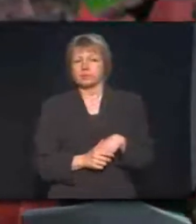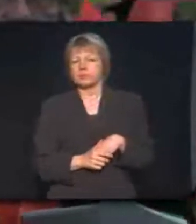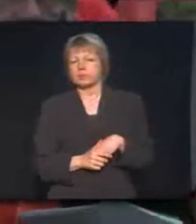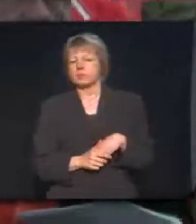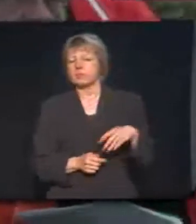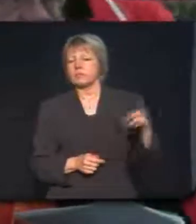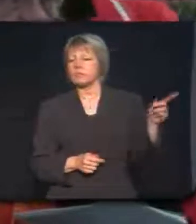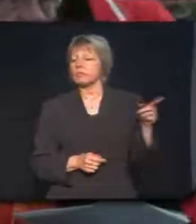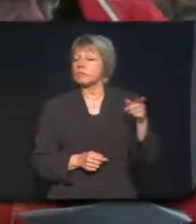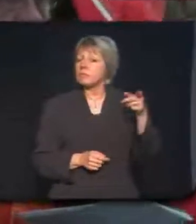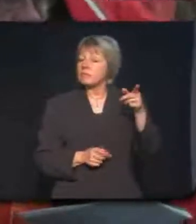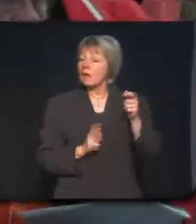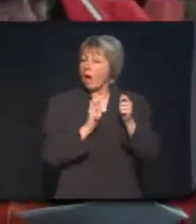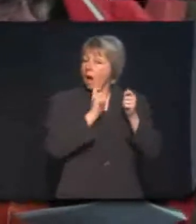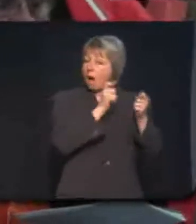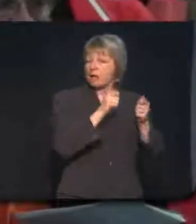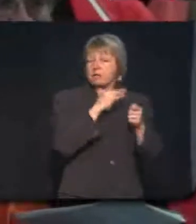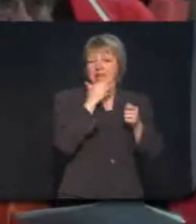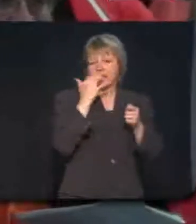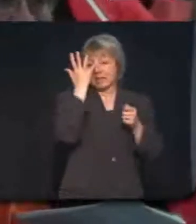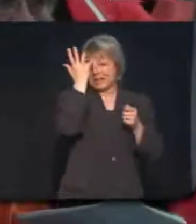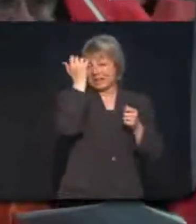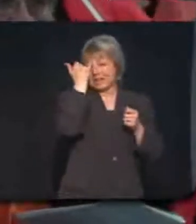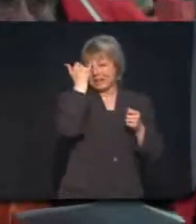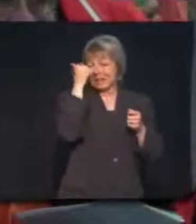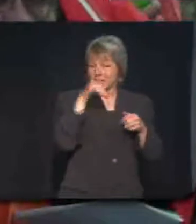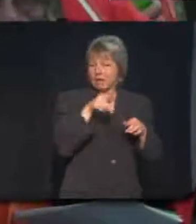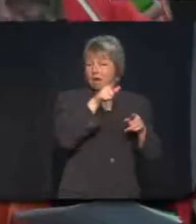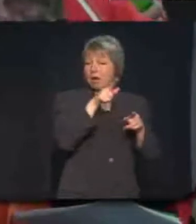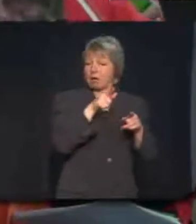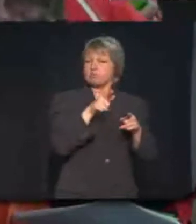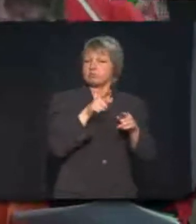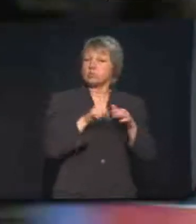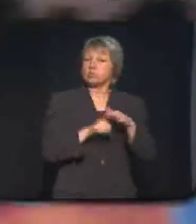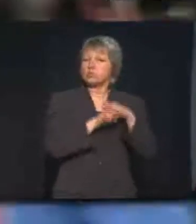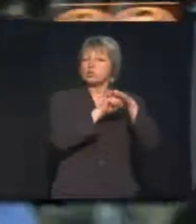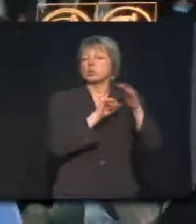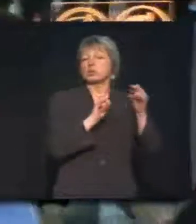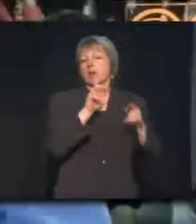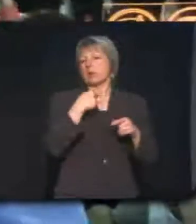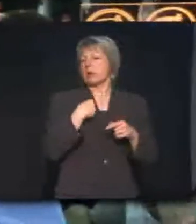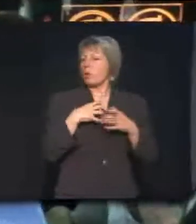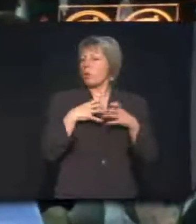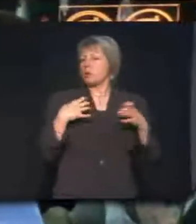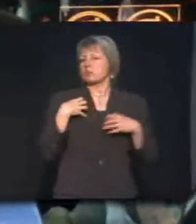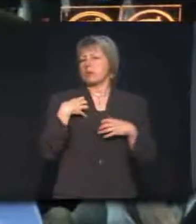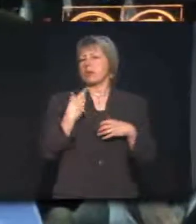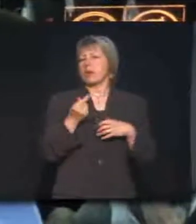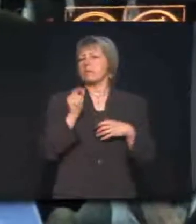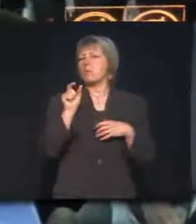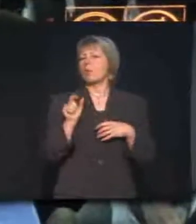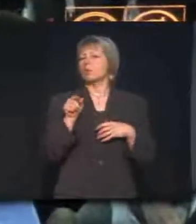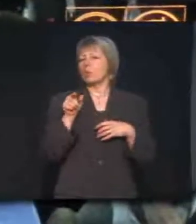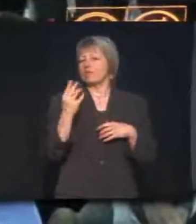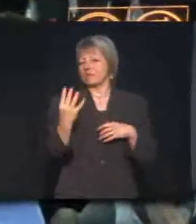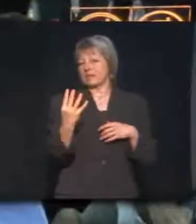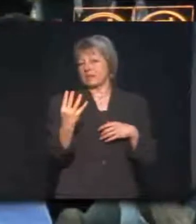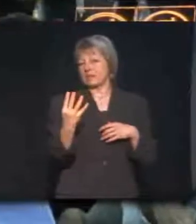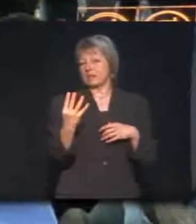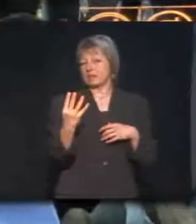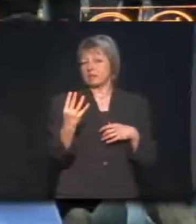hat zwar viel interessante Ideen die auch unterstützenswert sind aber ich habe ein großes Problem mit Modul 4 und das klingt zwar nach